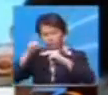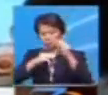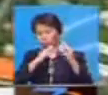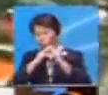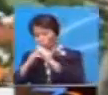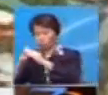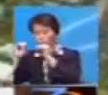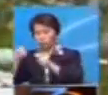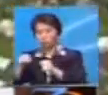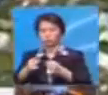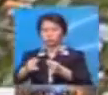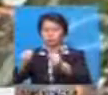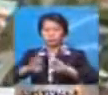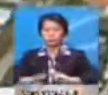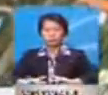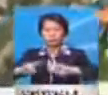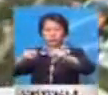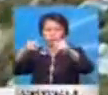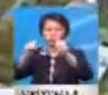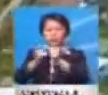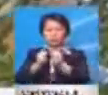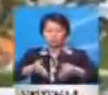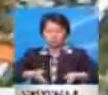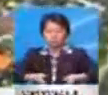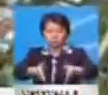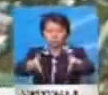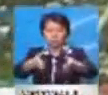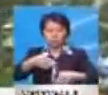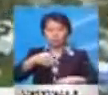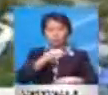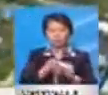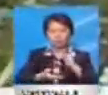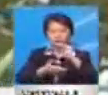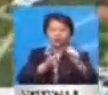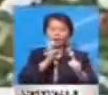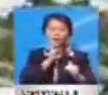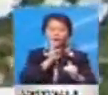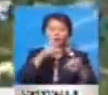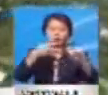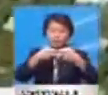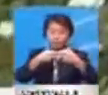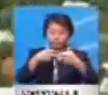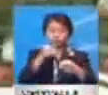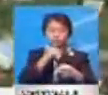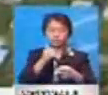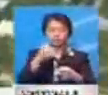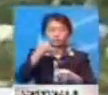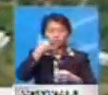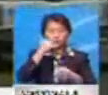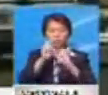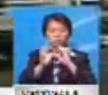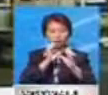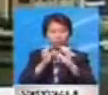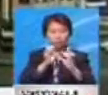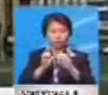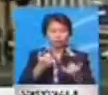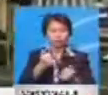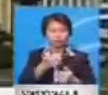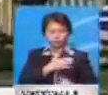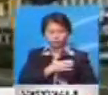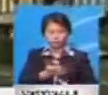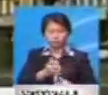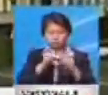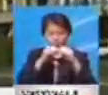milik, mempercepat pembangunan jaringan jalan, liputan bekalan air, elektrik dan telekomunikasi. Komitmen